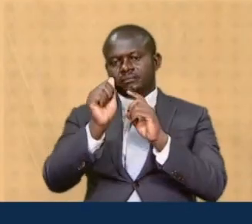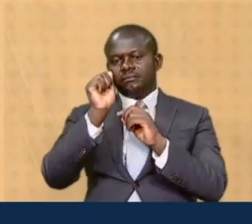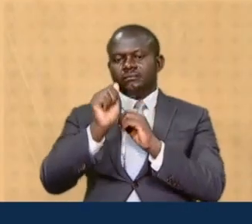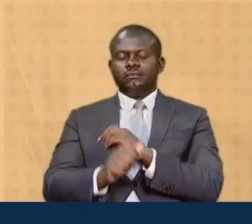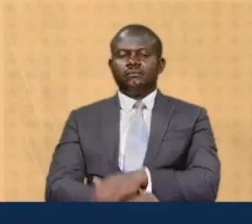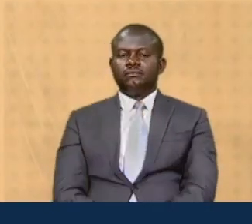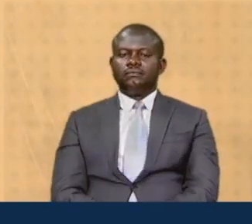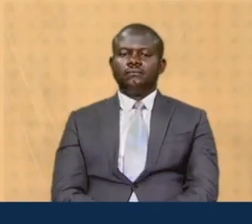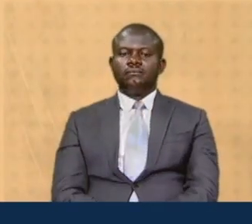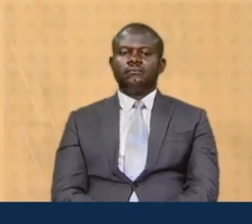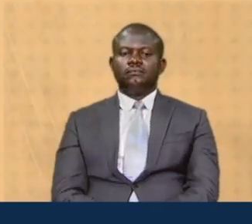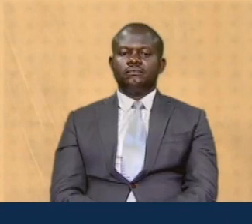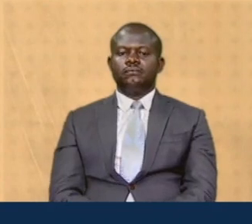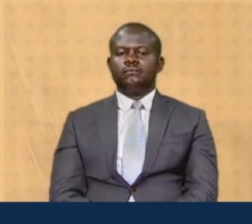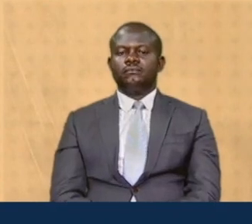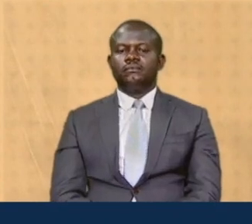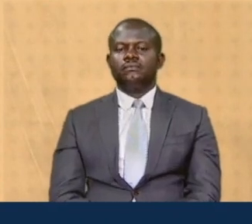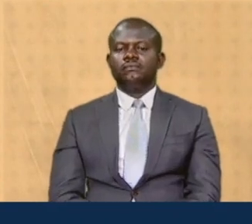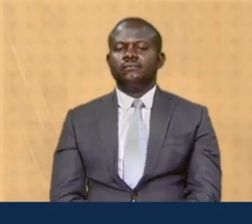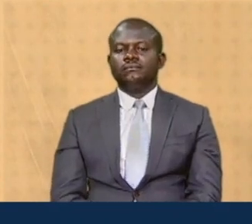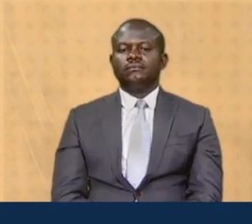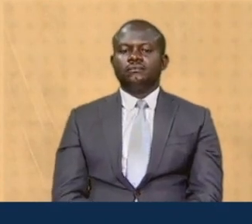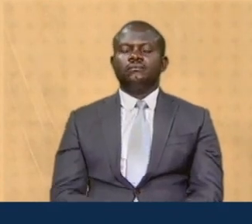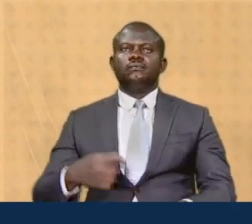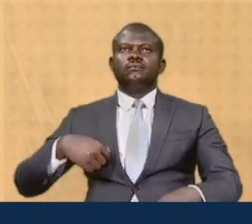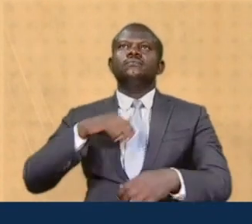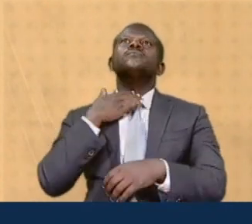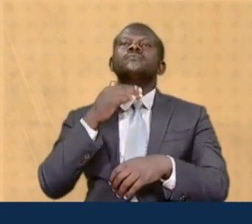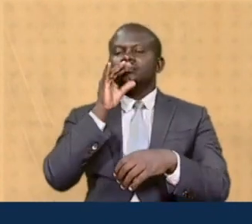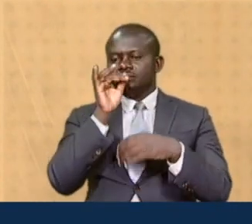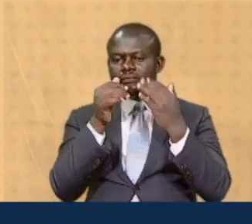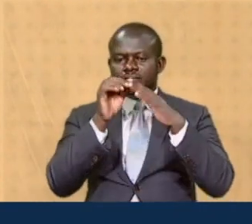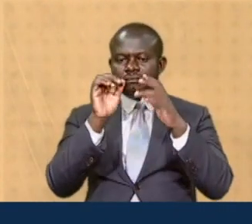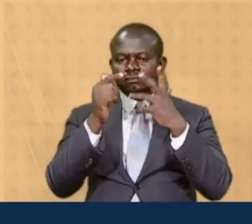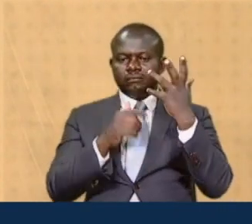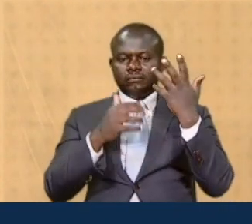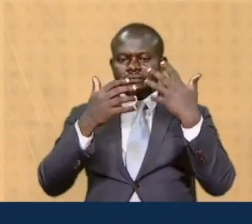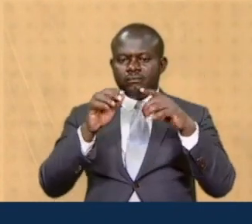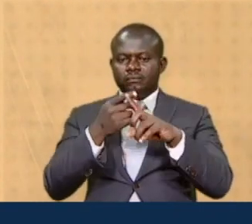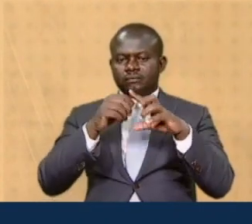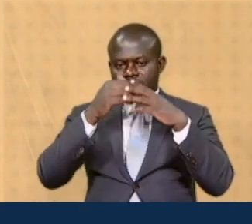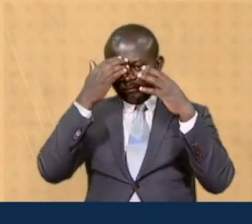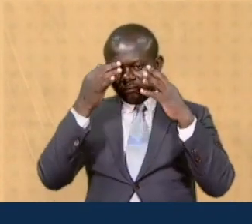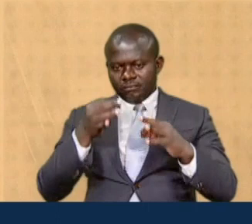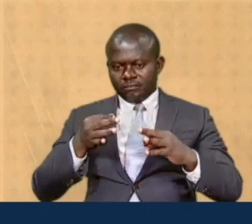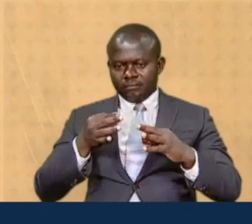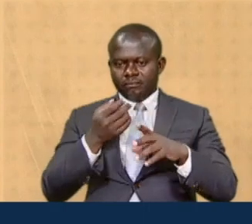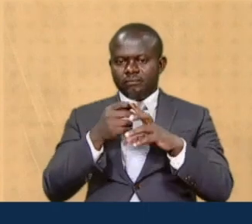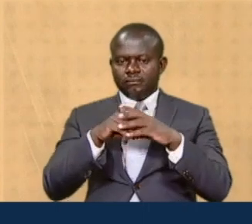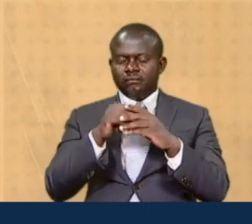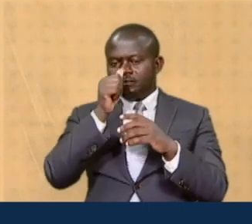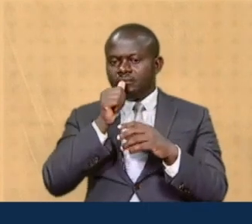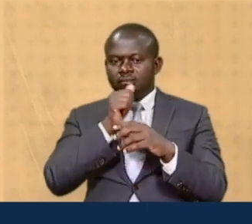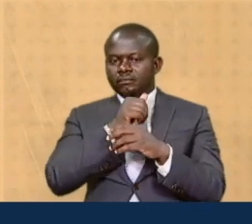that what has come out overwhelmingly ndifuza kuvuga ko ibimaze kuva mu myanzuro twafatiye muri uyu mwiherero